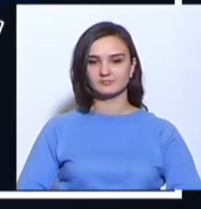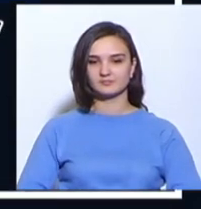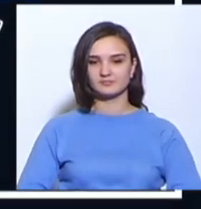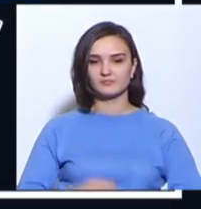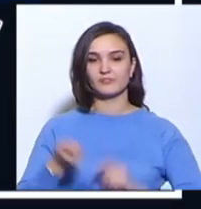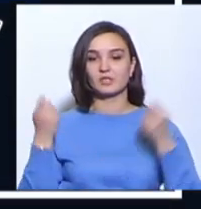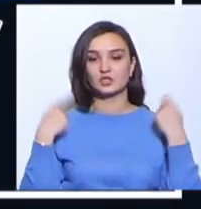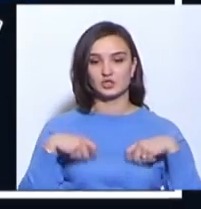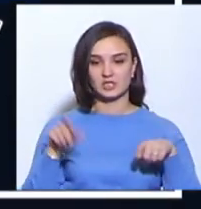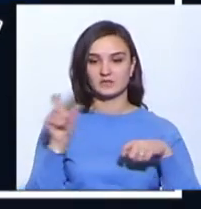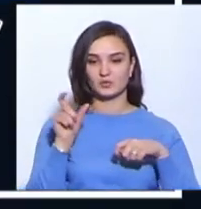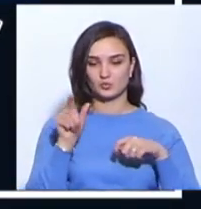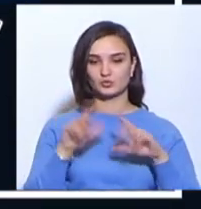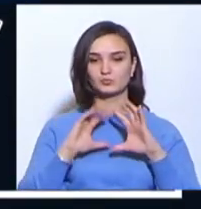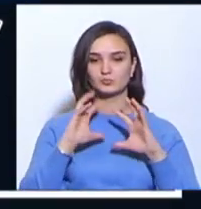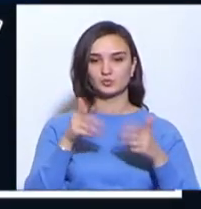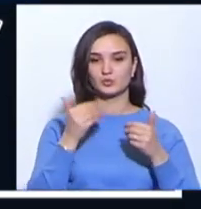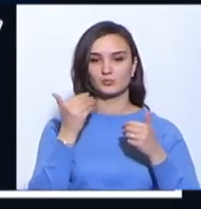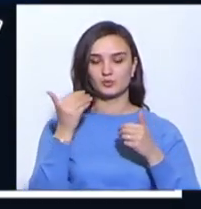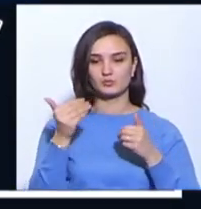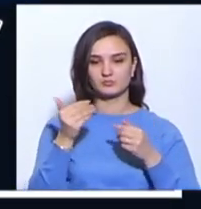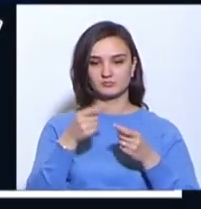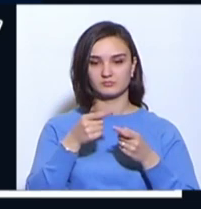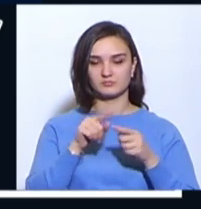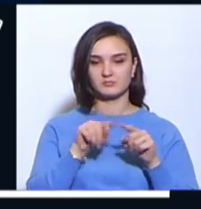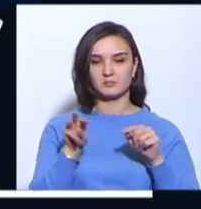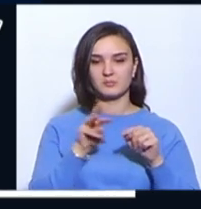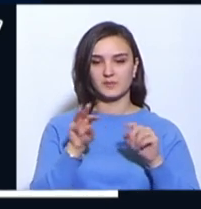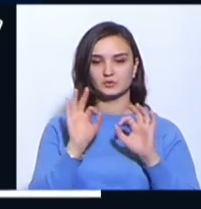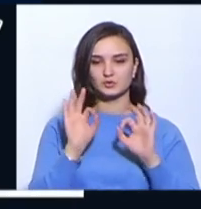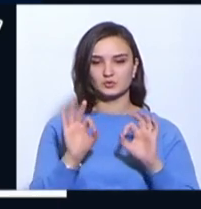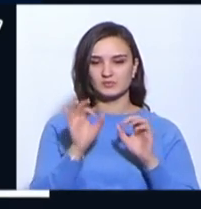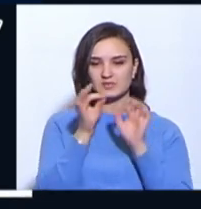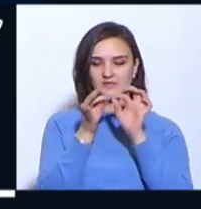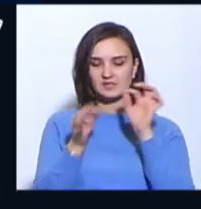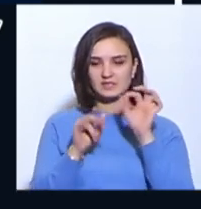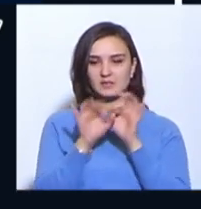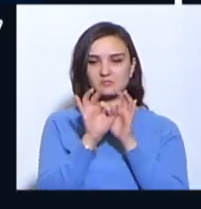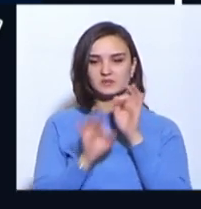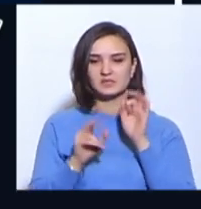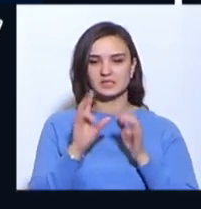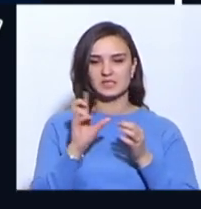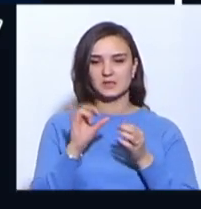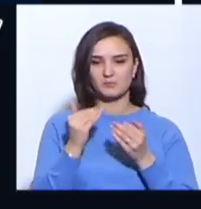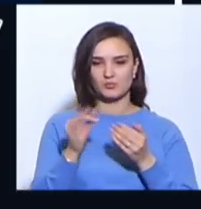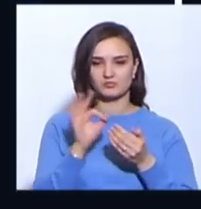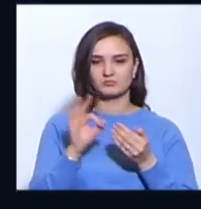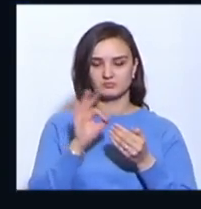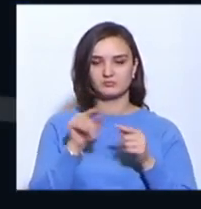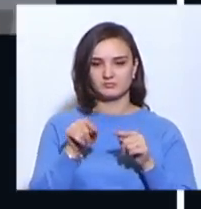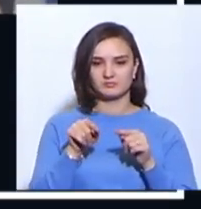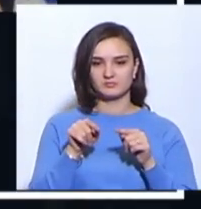ჩაიცვი ლურჯი და გახდი მსოფლიო კამპანიის ნაწილი. მარტი სწორი და მსხვილი ნაწლავის კიბოს შესახებ ცნობიერების ამაღლების